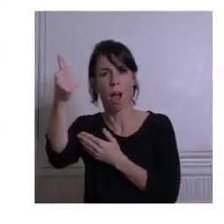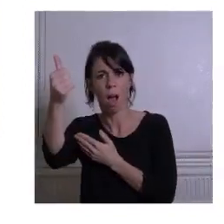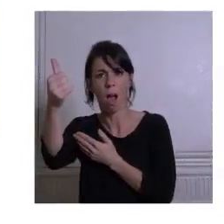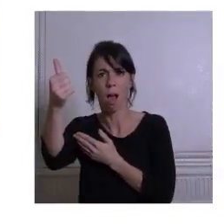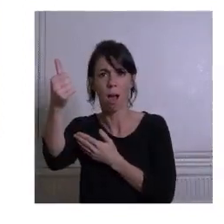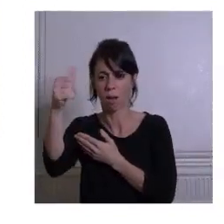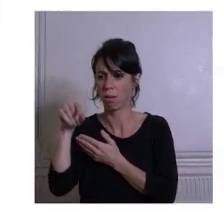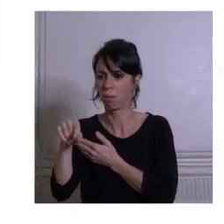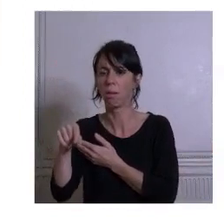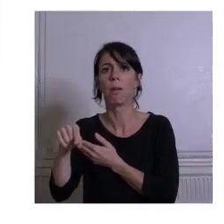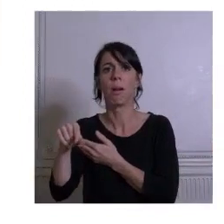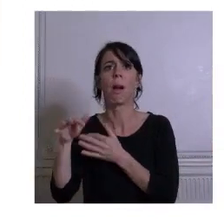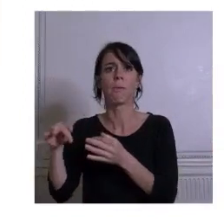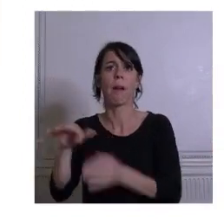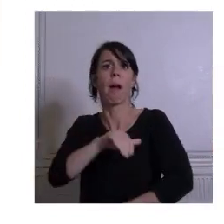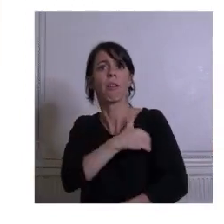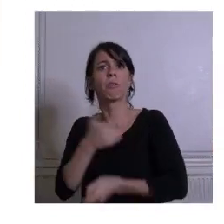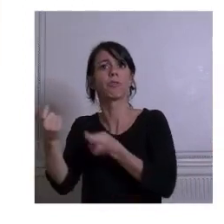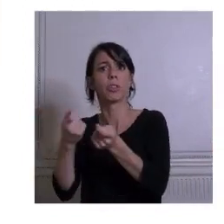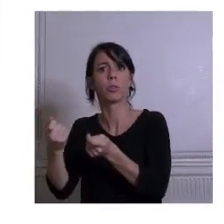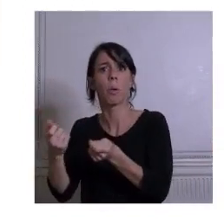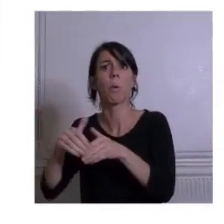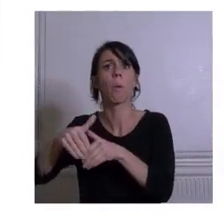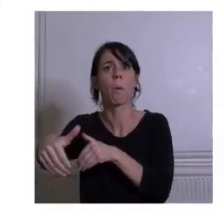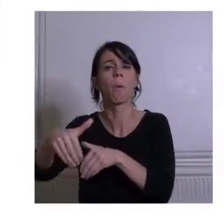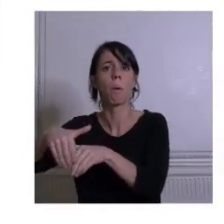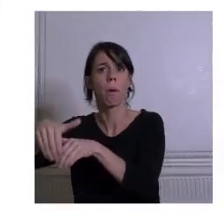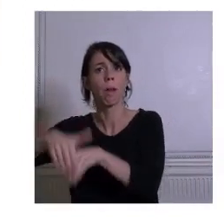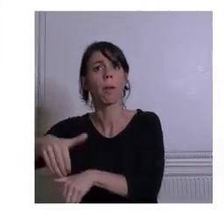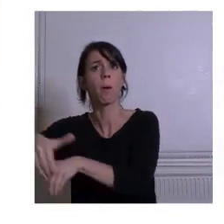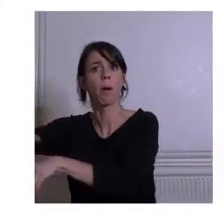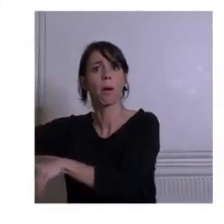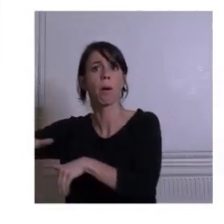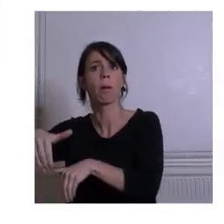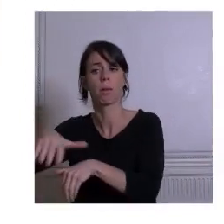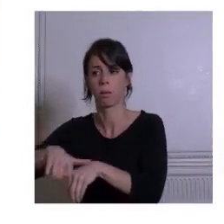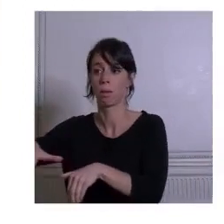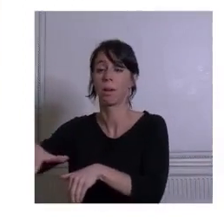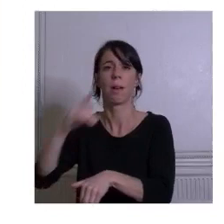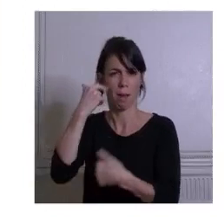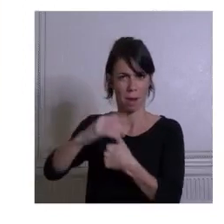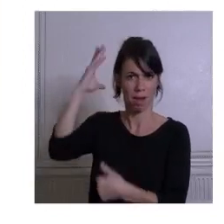des remarques? Les abstentions? Eh bien, je vous remercie à l'unanimité.